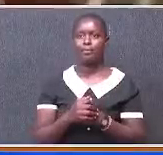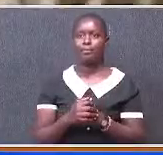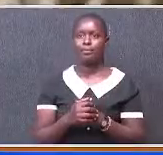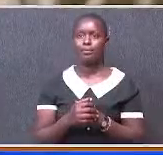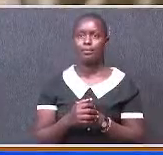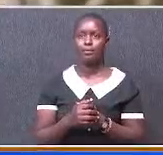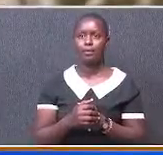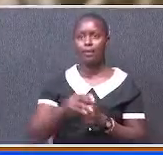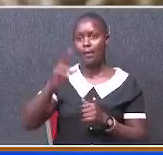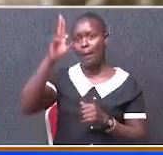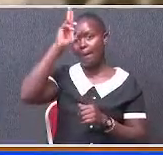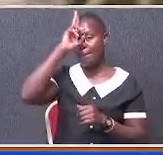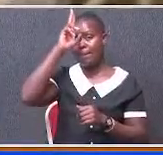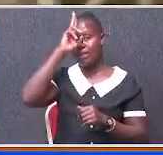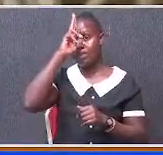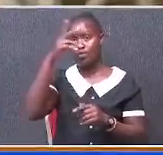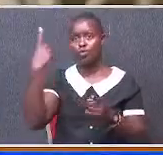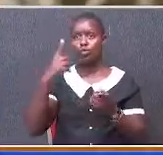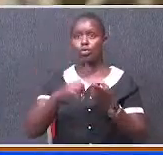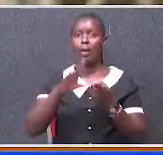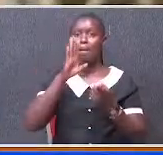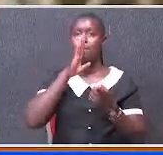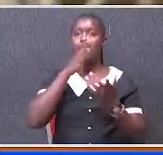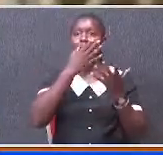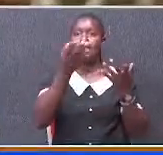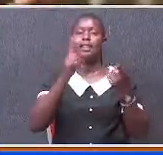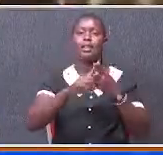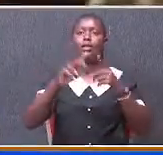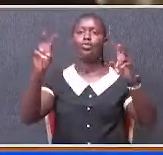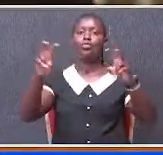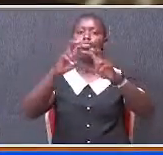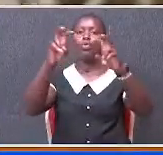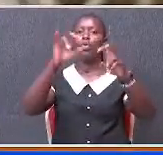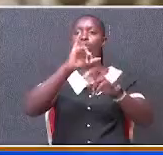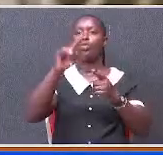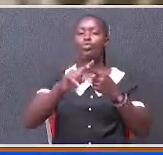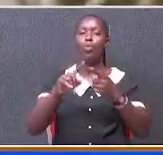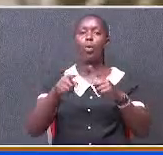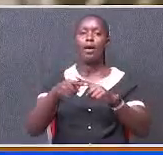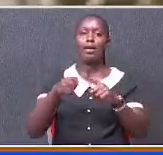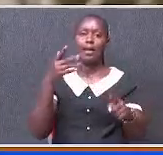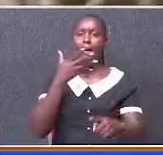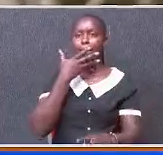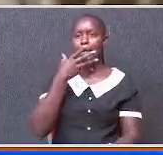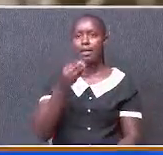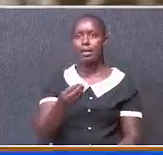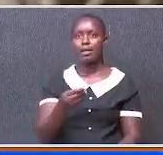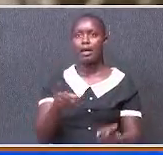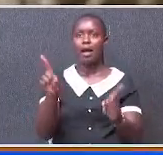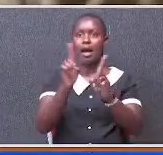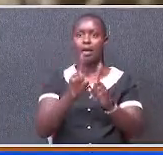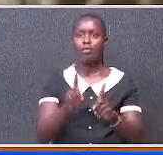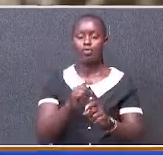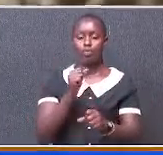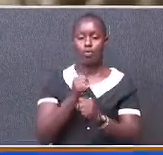Wewe polisi ungekuwa huko kutafuta wale ambao wameua huyu mzee. Na waje niseme